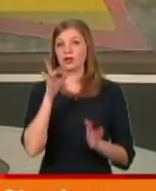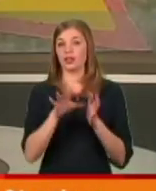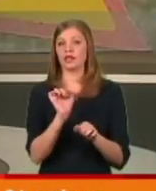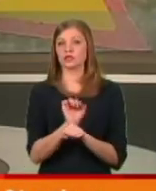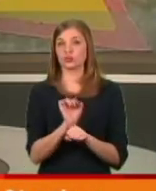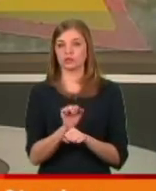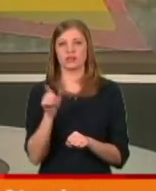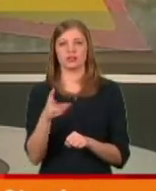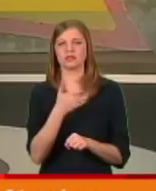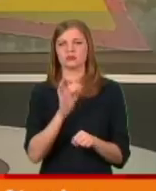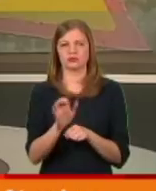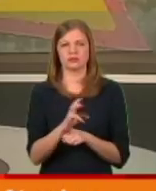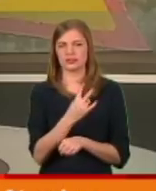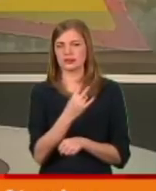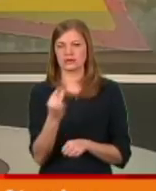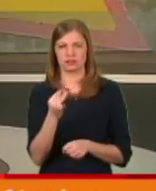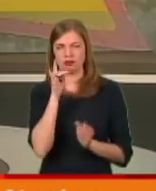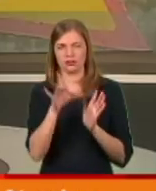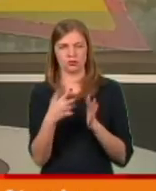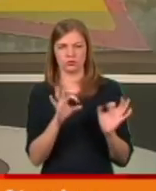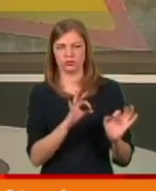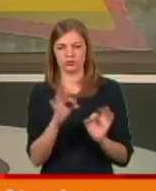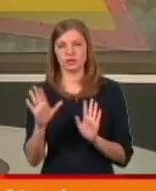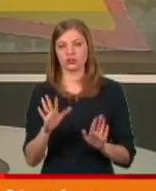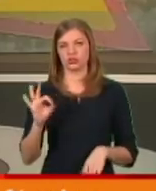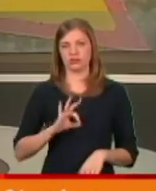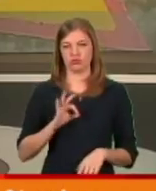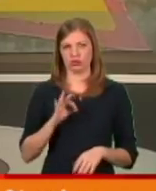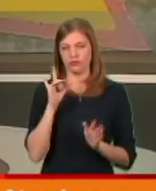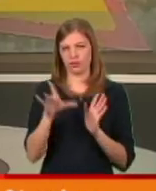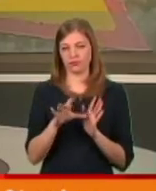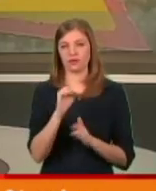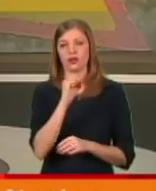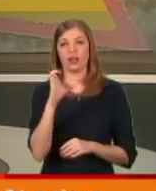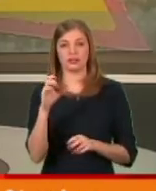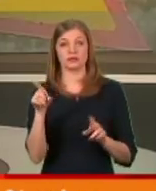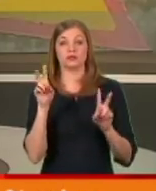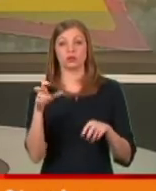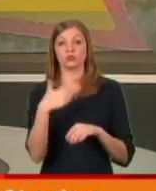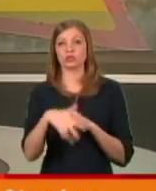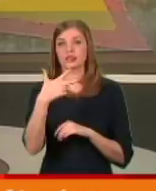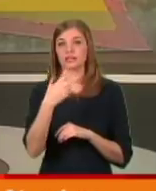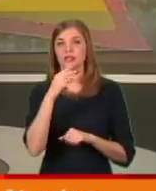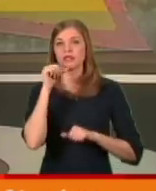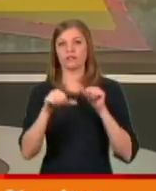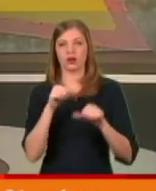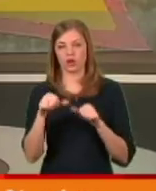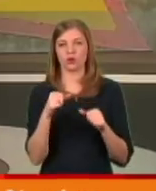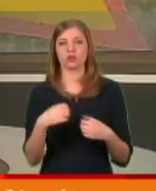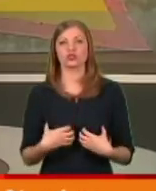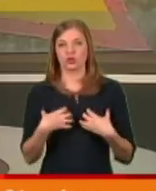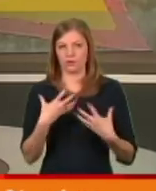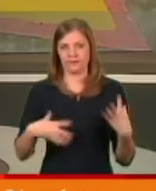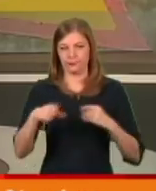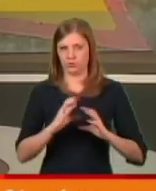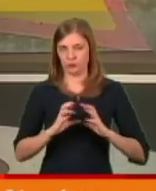Електростанція, що не виробляє жодного кіловата енергії, лише споживає її. АЕС, назва якої вже 32 роки завдає жаху